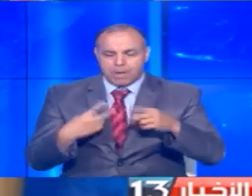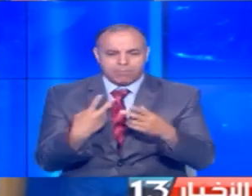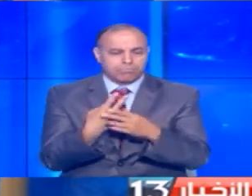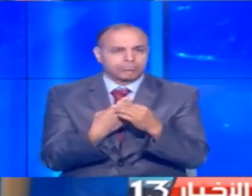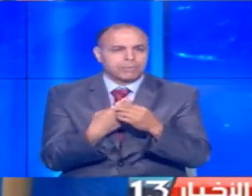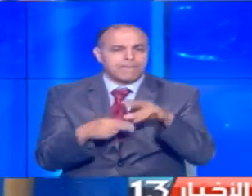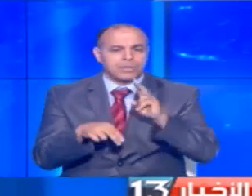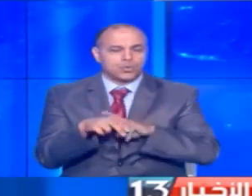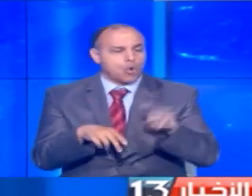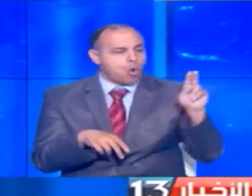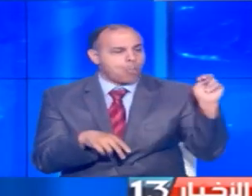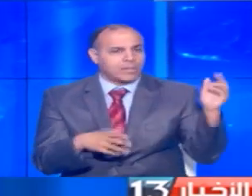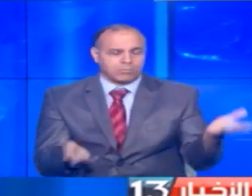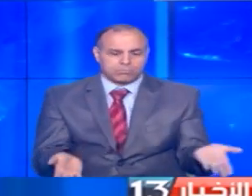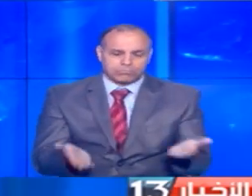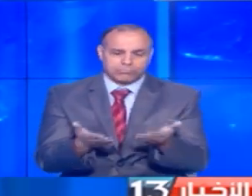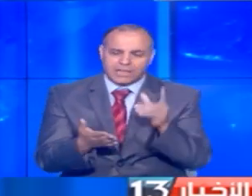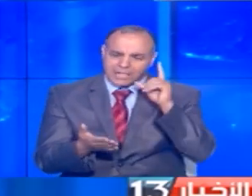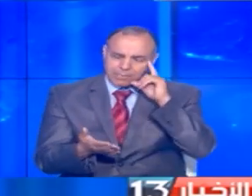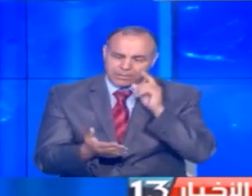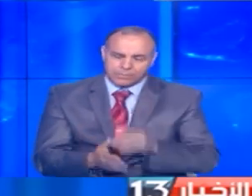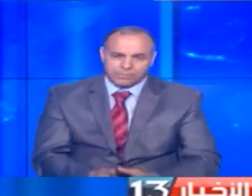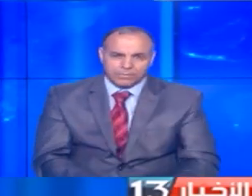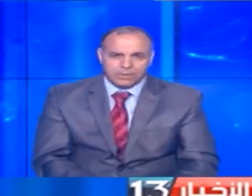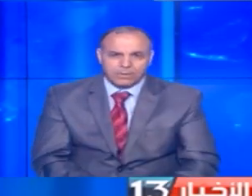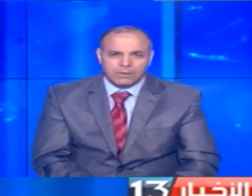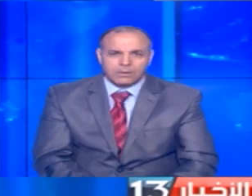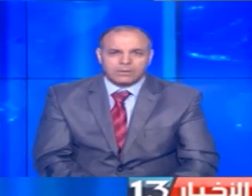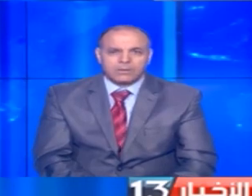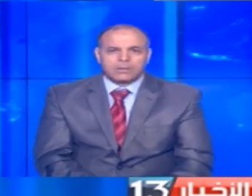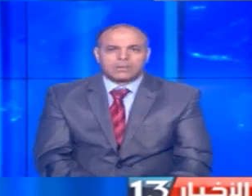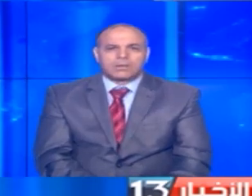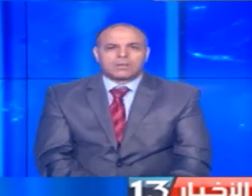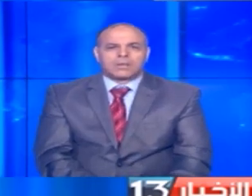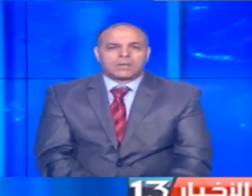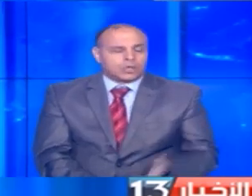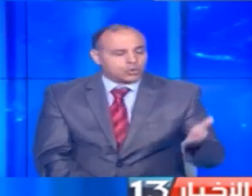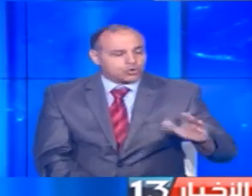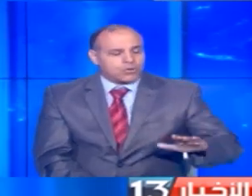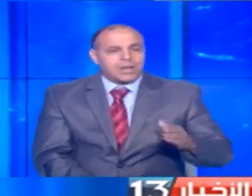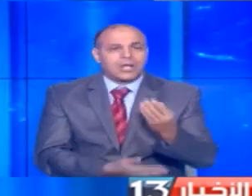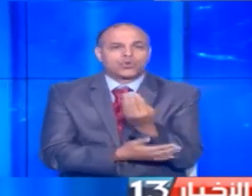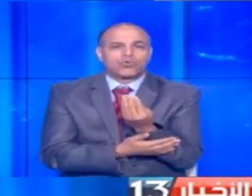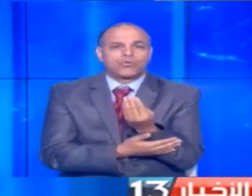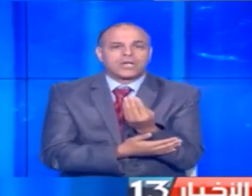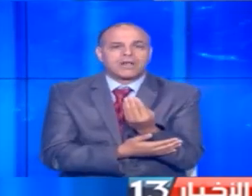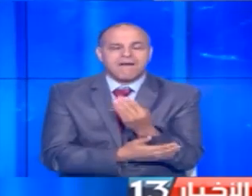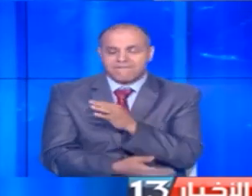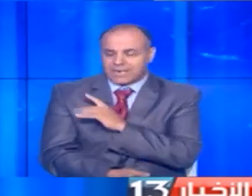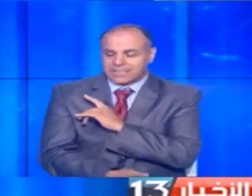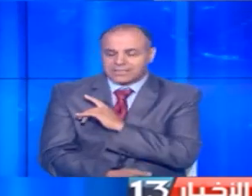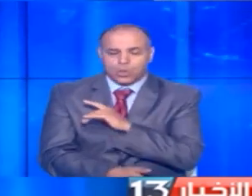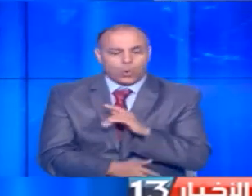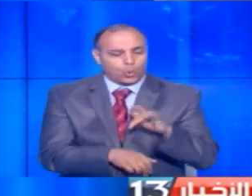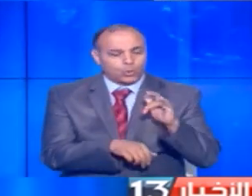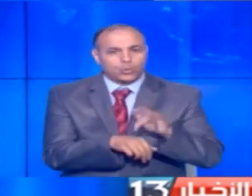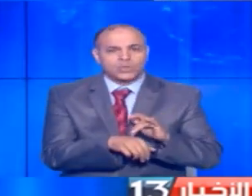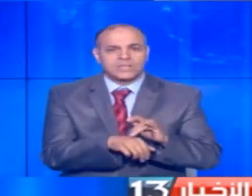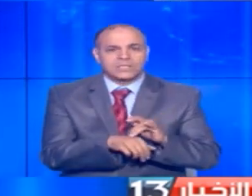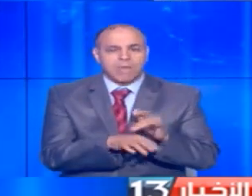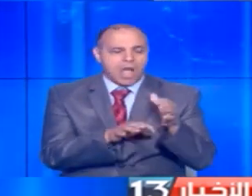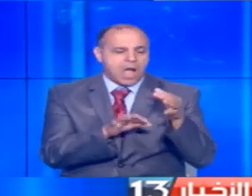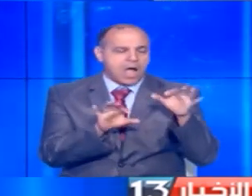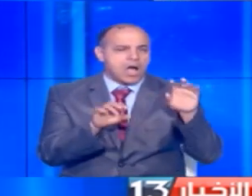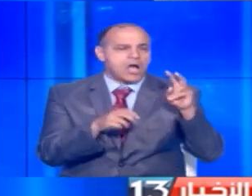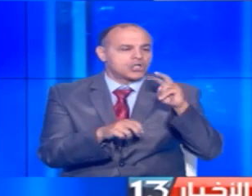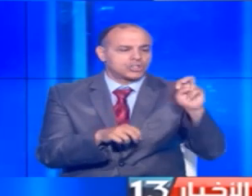برعاية المبعوث الأممي إلى ليبيا غسان سلامة. استشهد طفل فلسطيني وأصيب 20